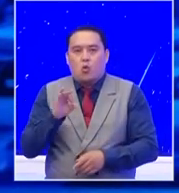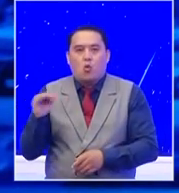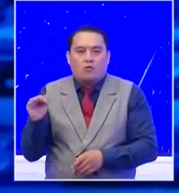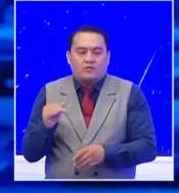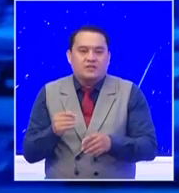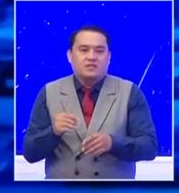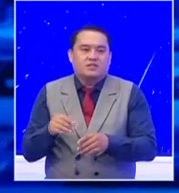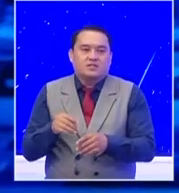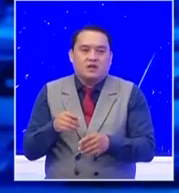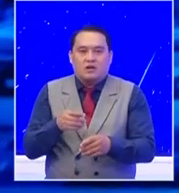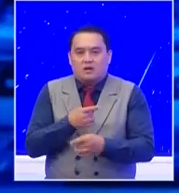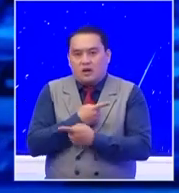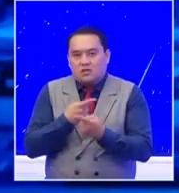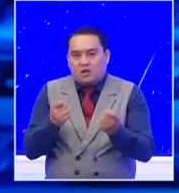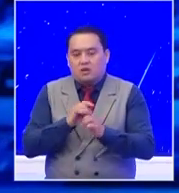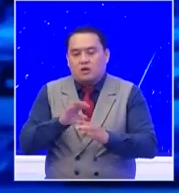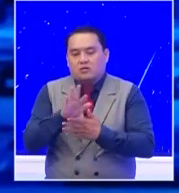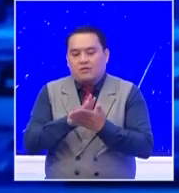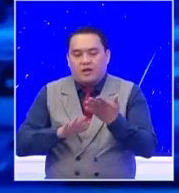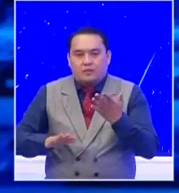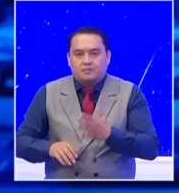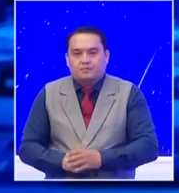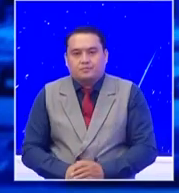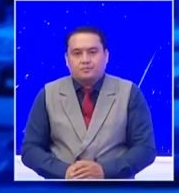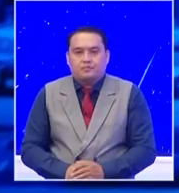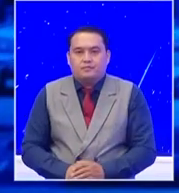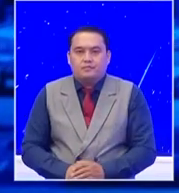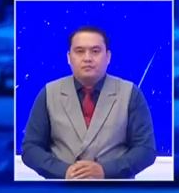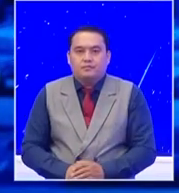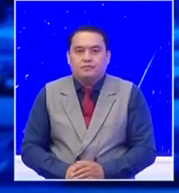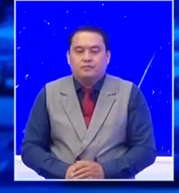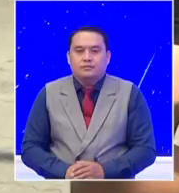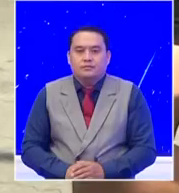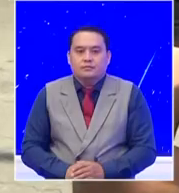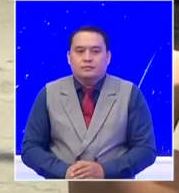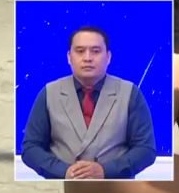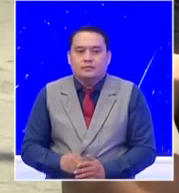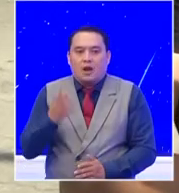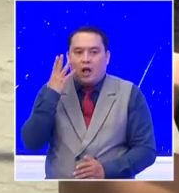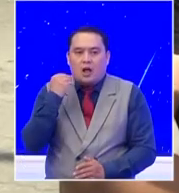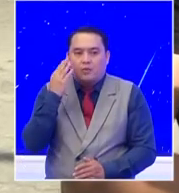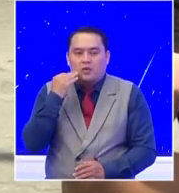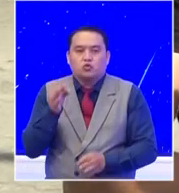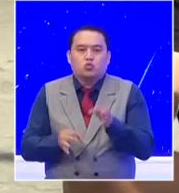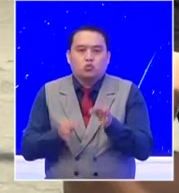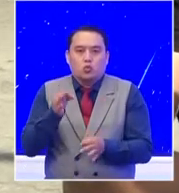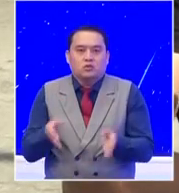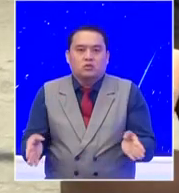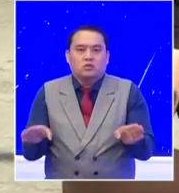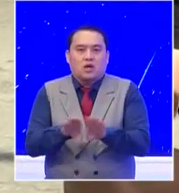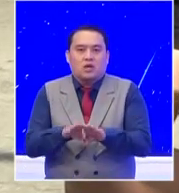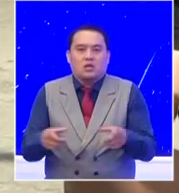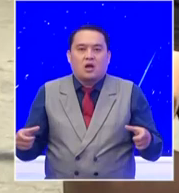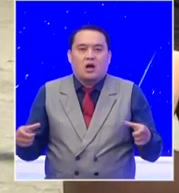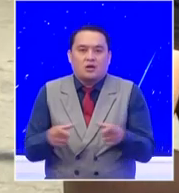странице. О ситуации на месте рассказывает мой коллега Дамир Анитов. Алматинский областной суд закрыли на карантин.